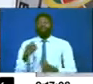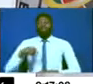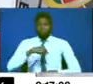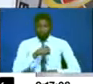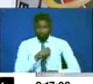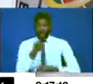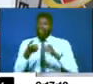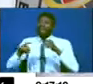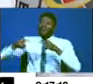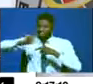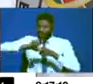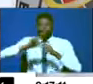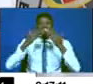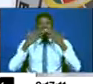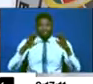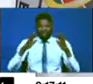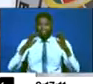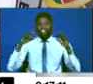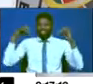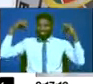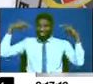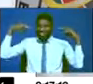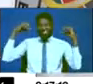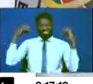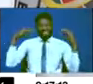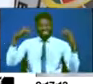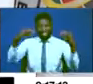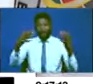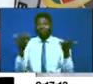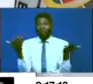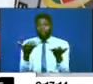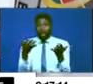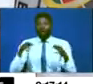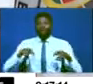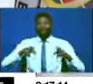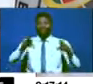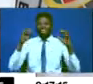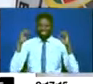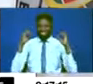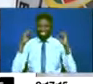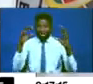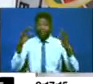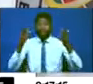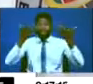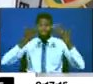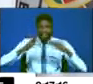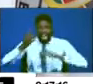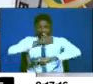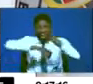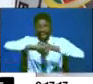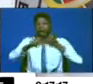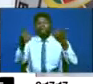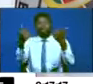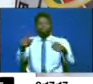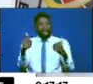Tumeongeza mataa ambayo kwamba yanafaa kuwekwa katika barabara. Hatujakamilisha, ni jambo ambalo kwamba